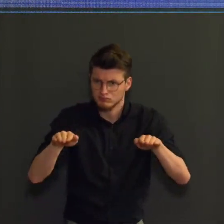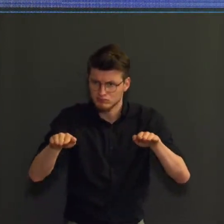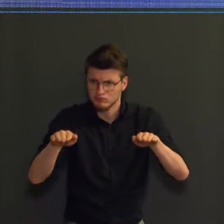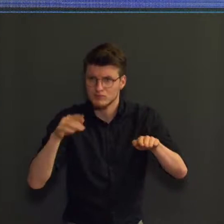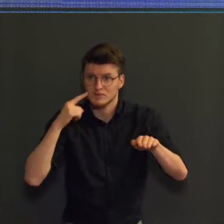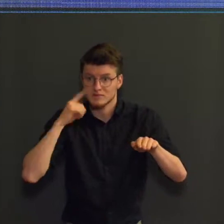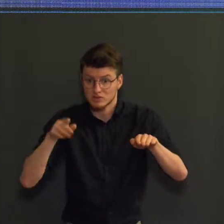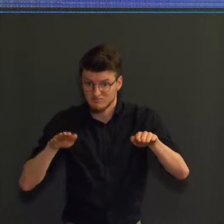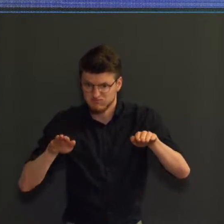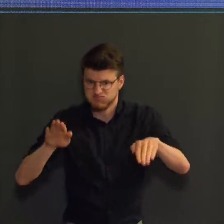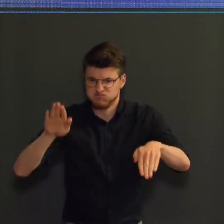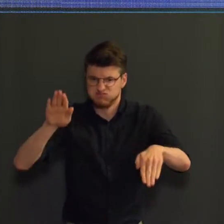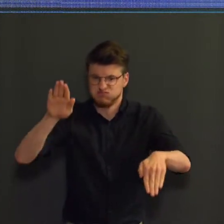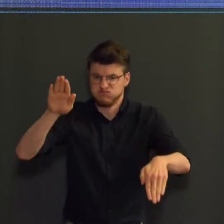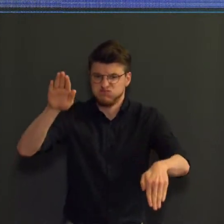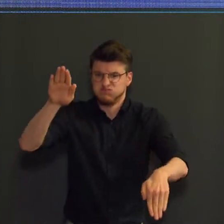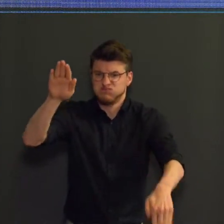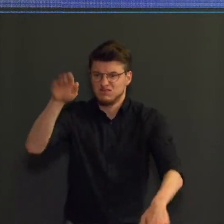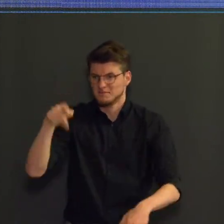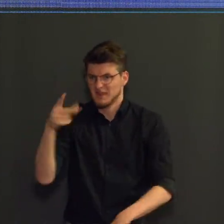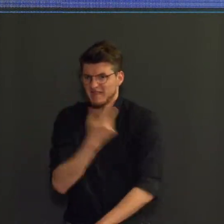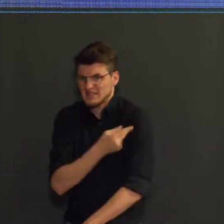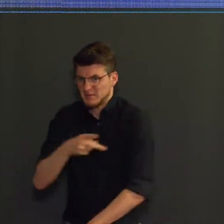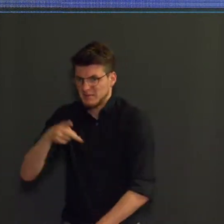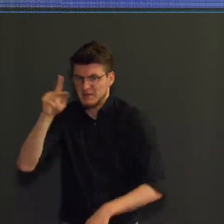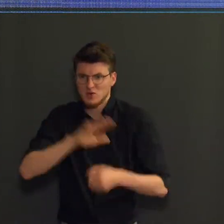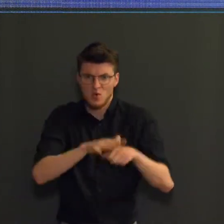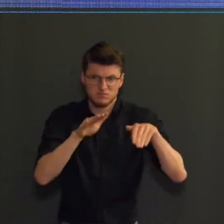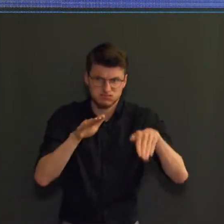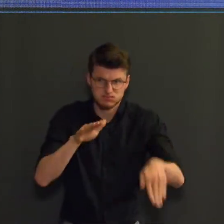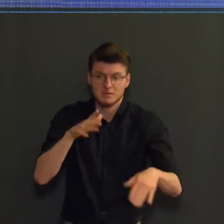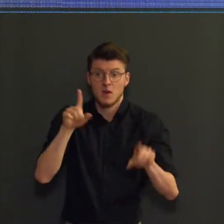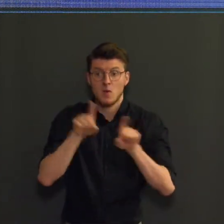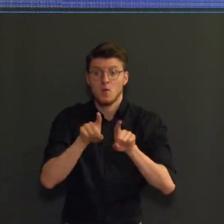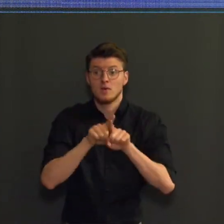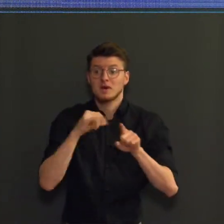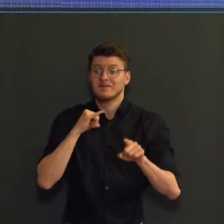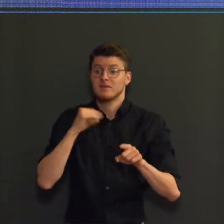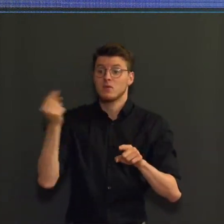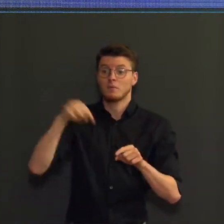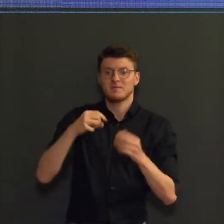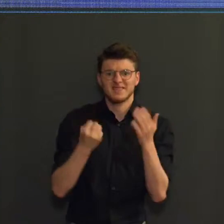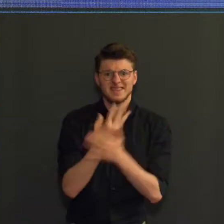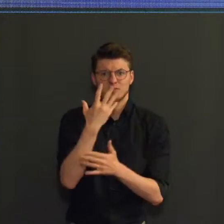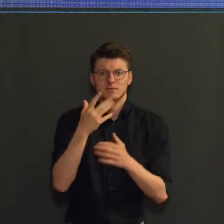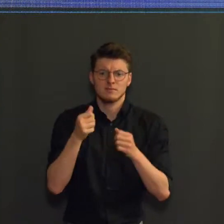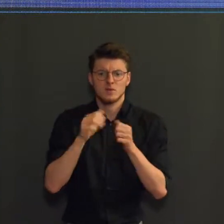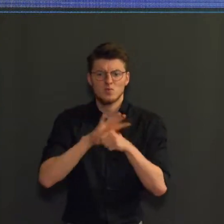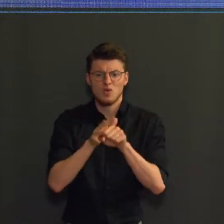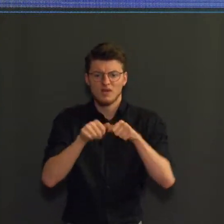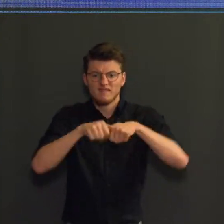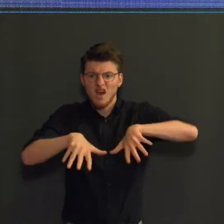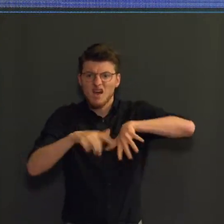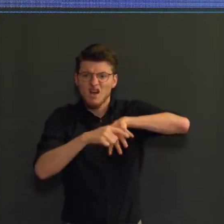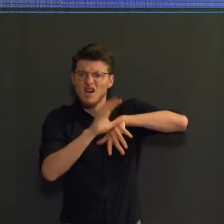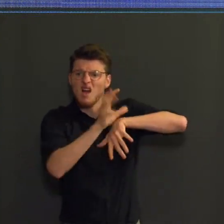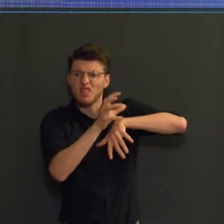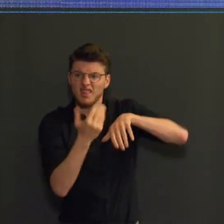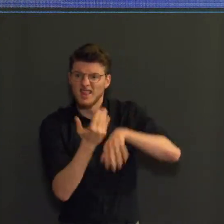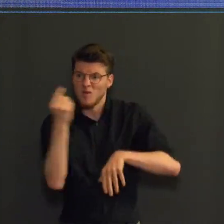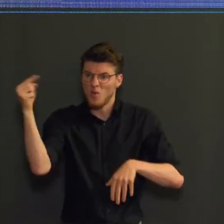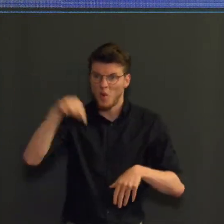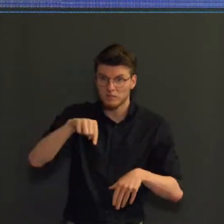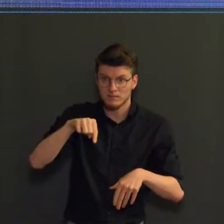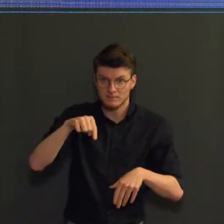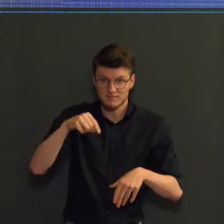varianten die bijvoorbeeld meer ziekmakend zouden zijn of die zouden kunnen ontsnappen aan het vaccin. Dus niet enkel